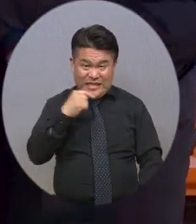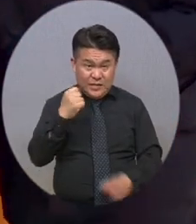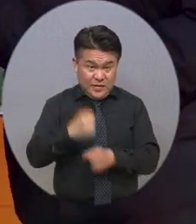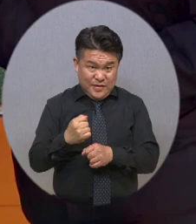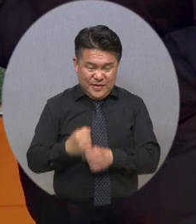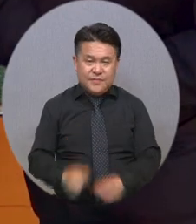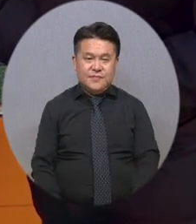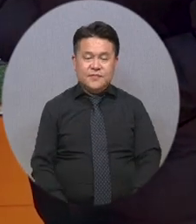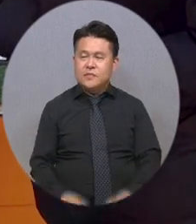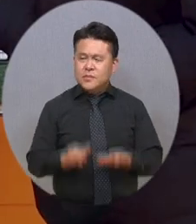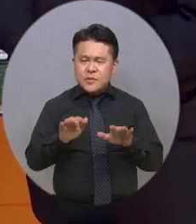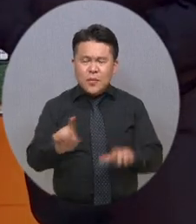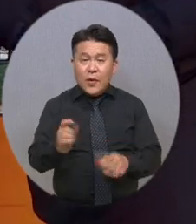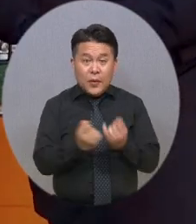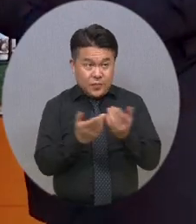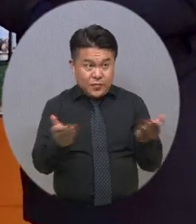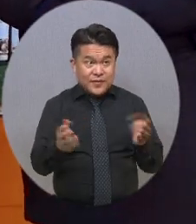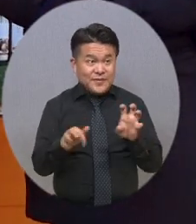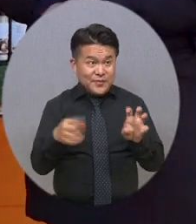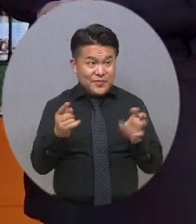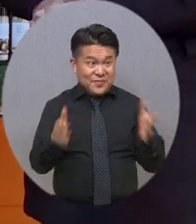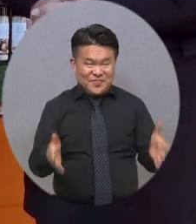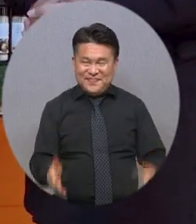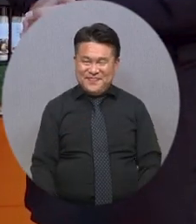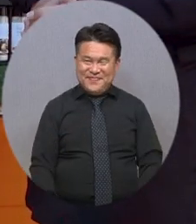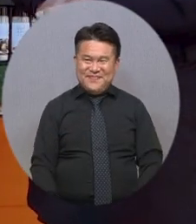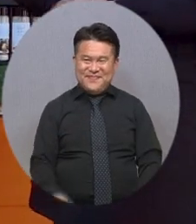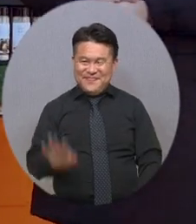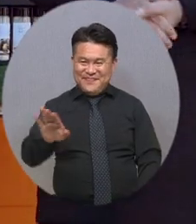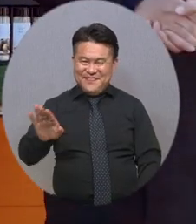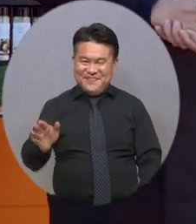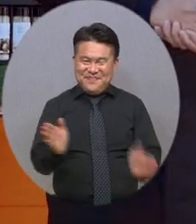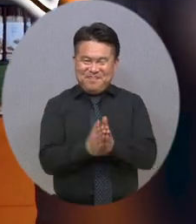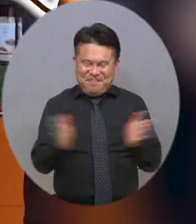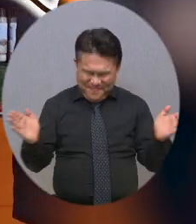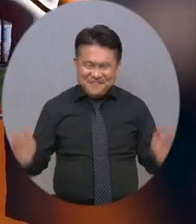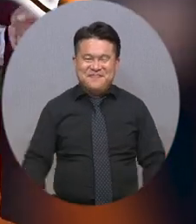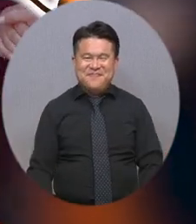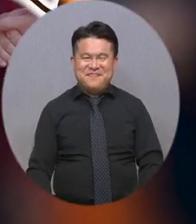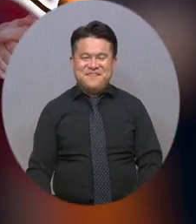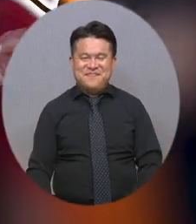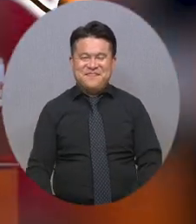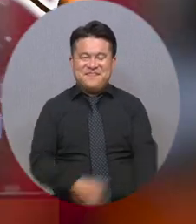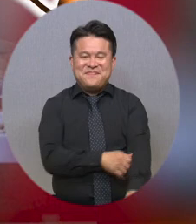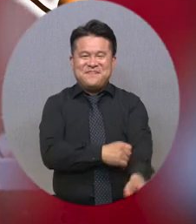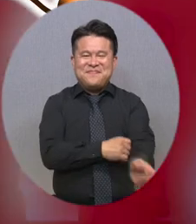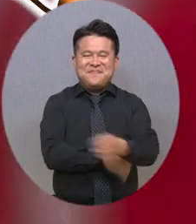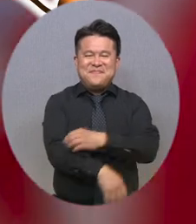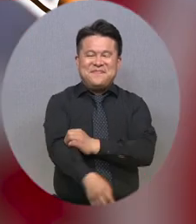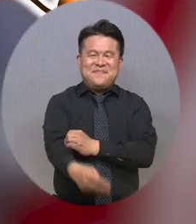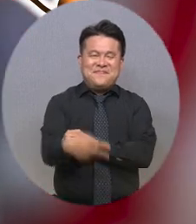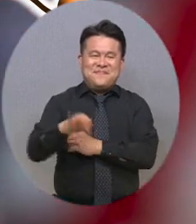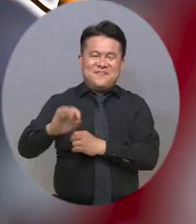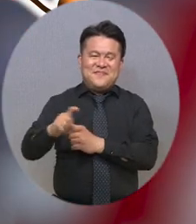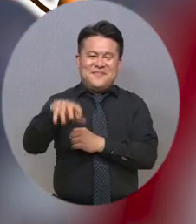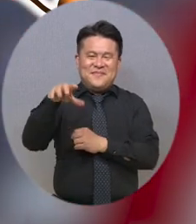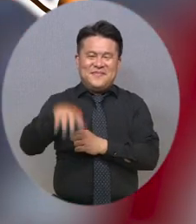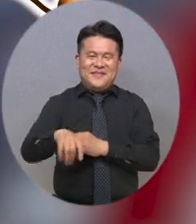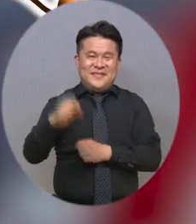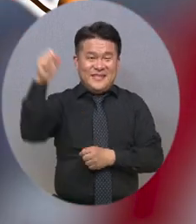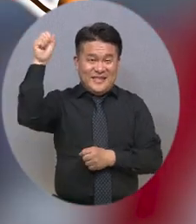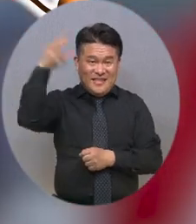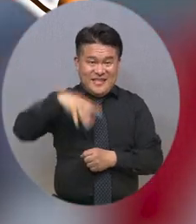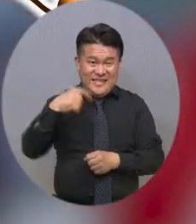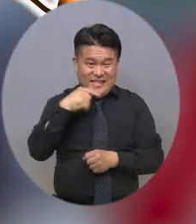30초 어떤 걸 소개해 주실지 자 준비하시고 레디 스타트. 자 우리 신안에 나는 천일염을